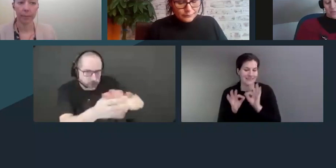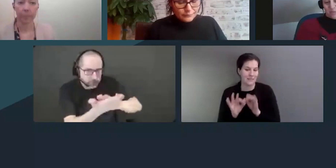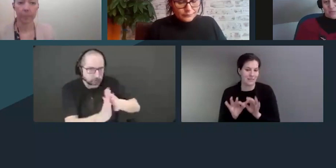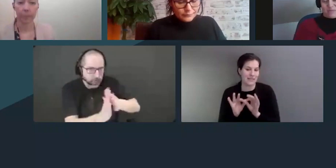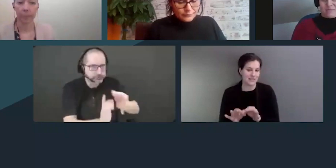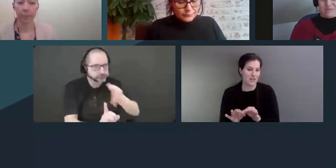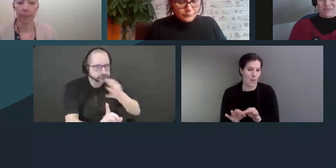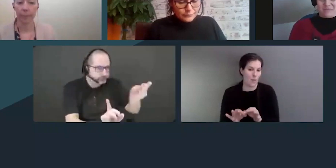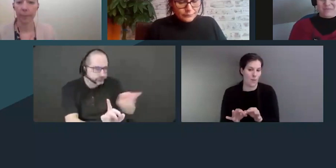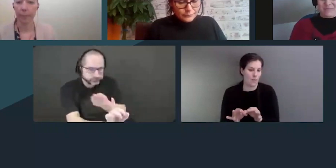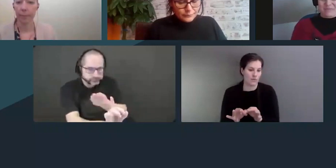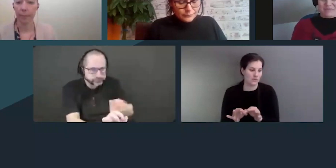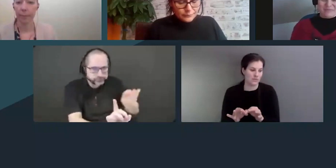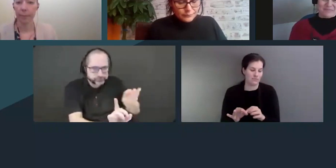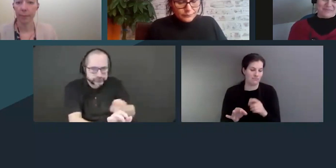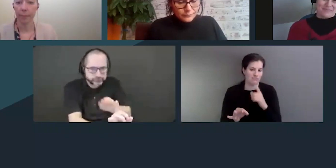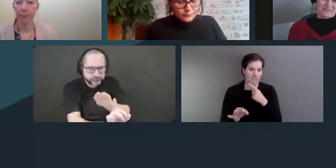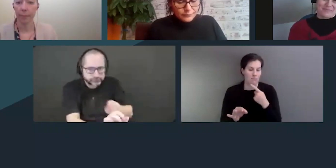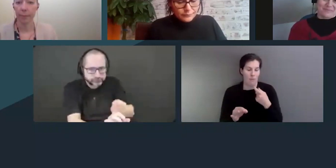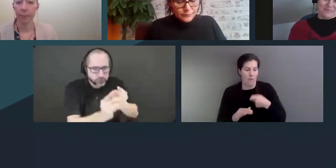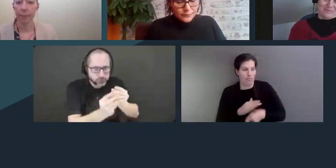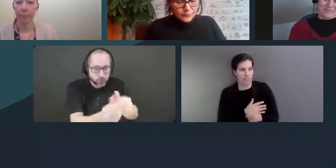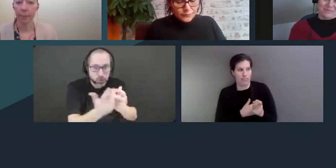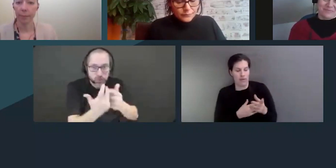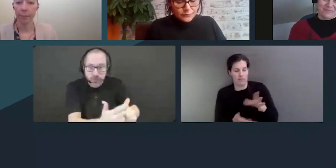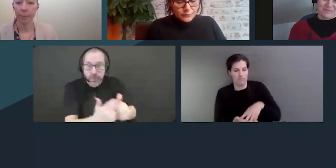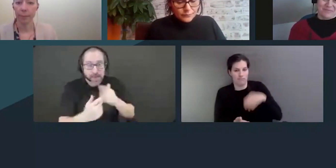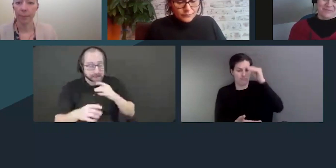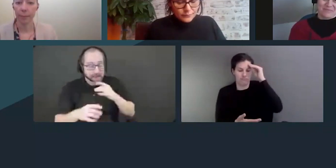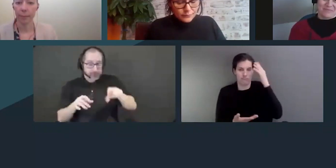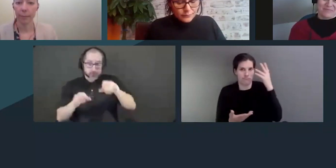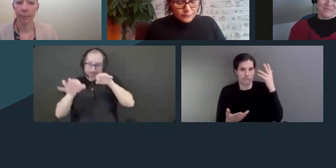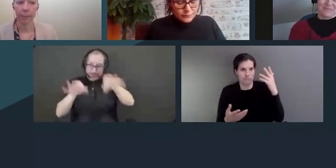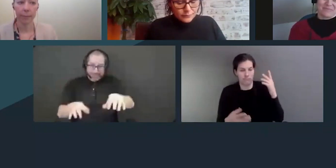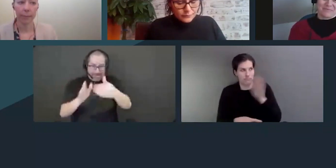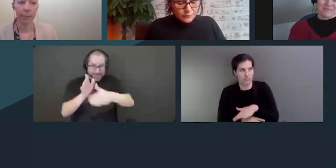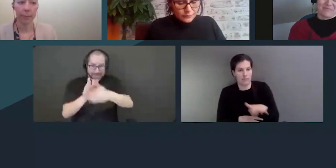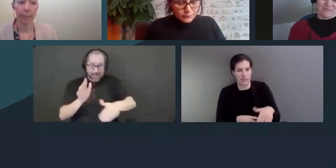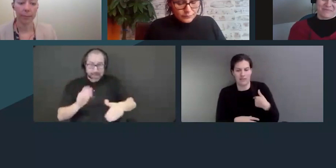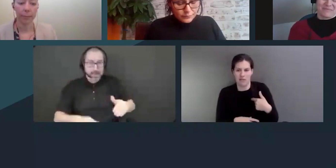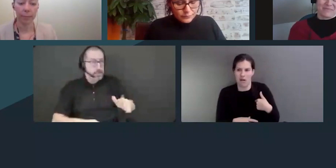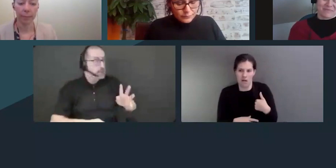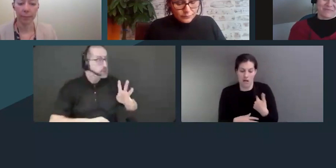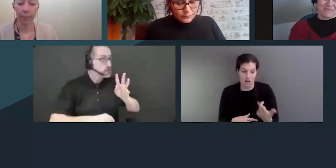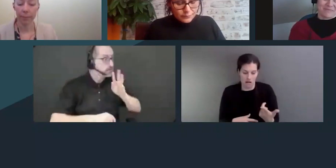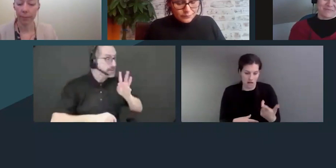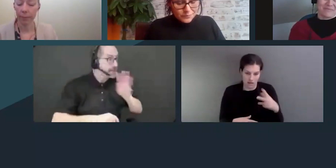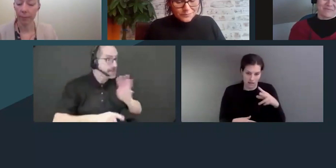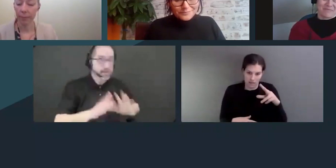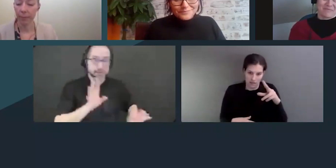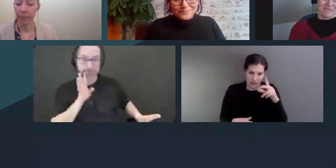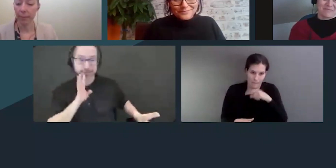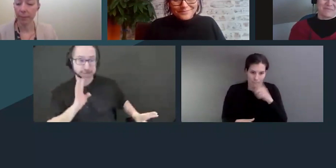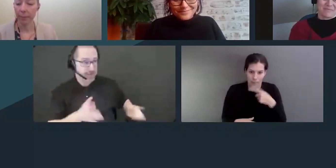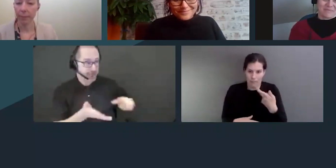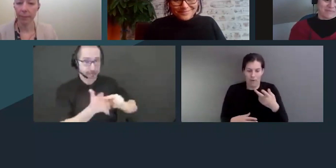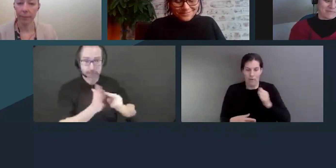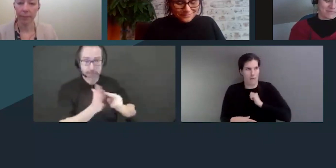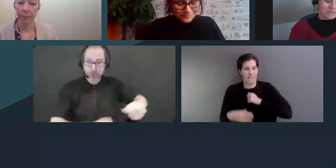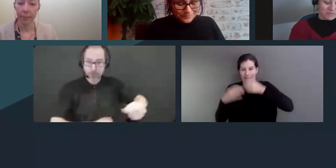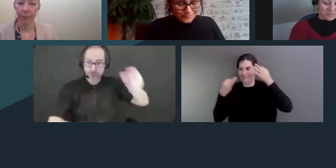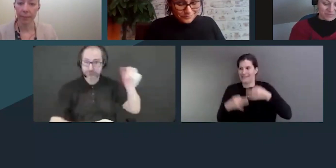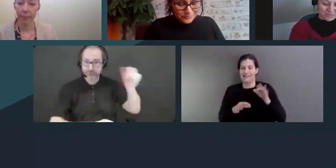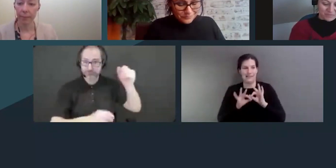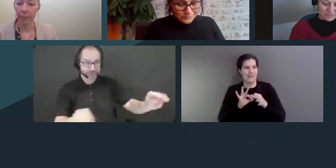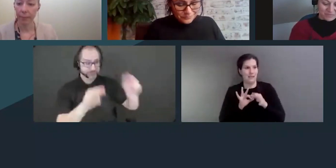arguments, parler la langue, en fait. Ça ne vous porte pas forcément être interprète. C'est